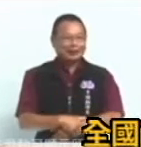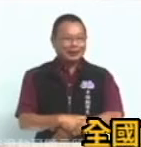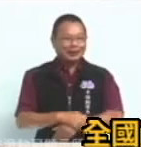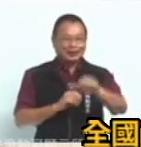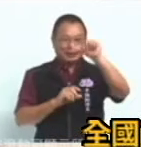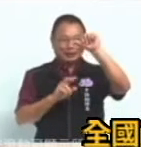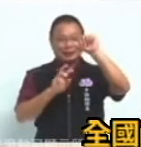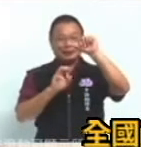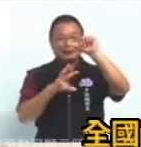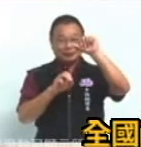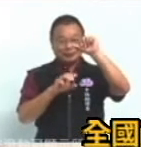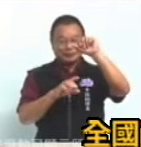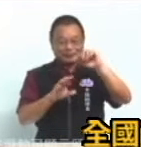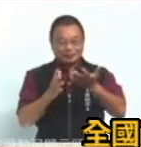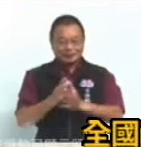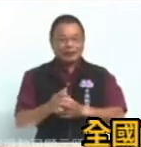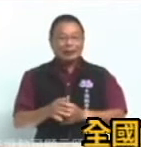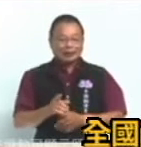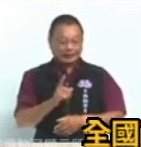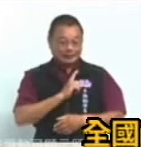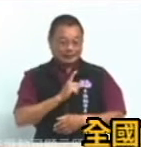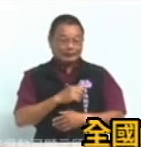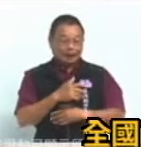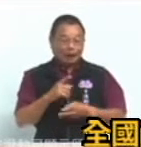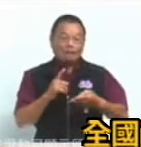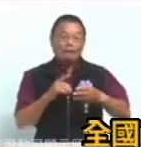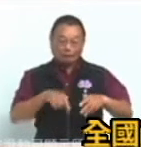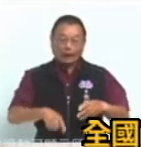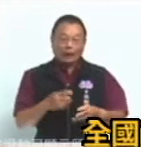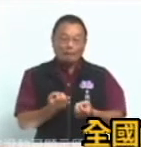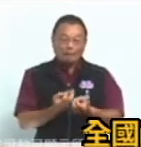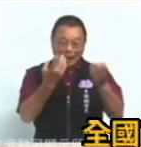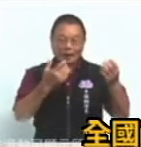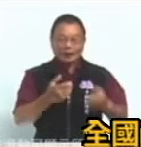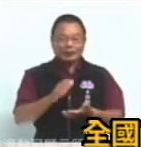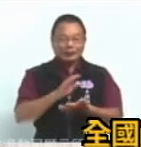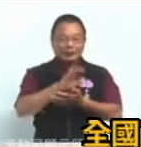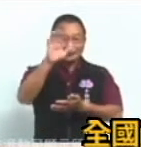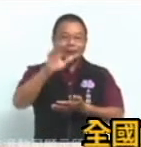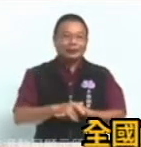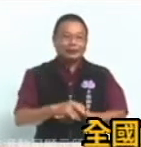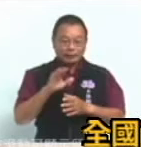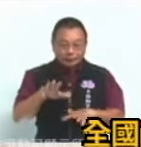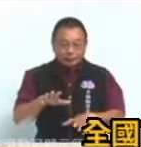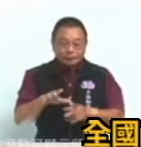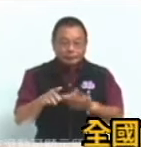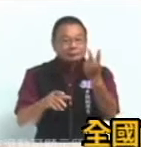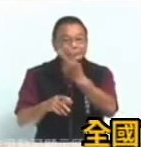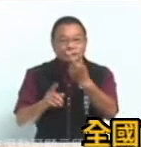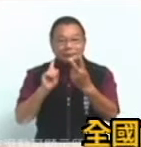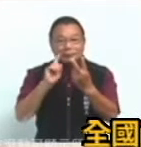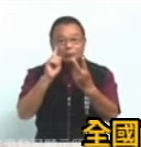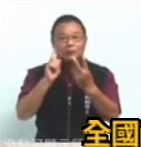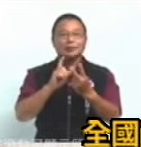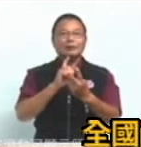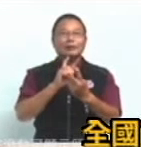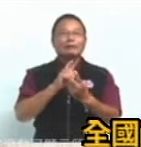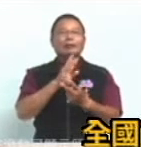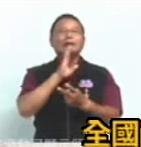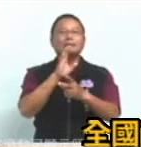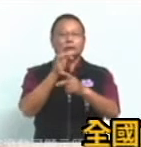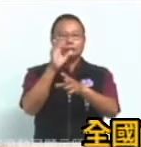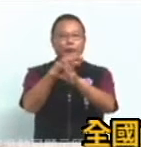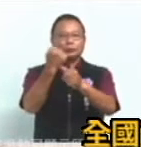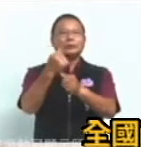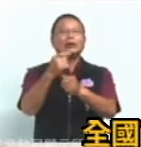人。 从5月13号第一个我们自己县里面的本土感染个案以后，今天的这两个案有一个是